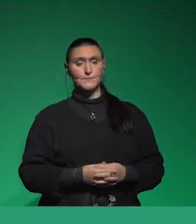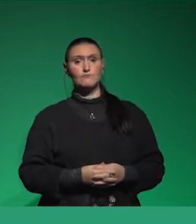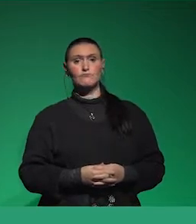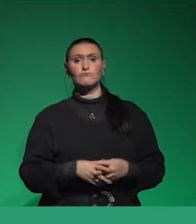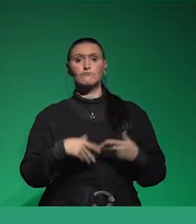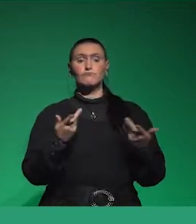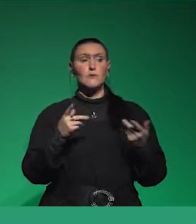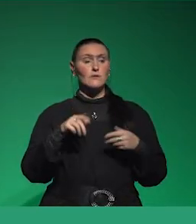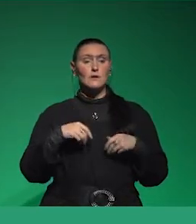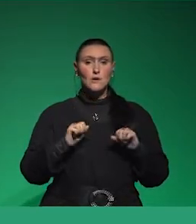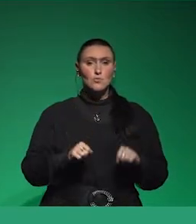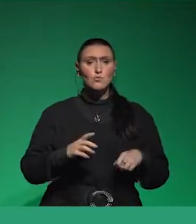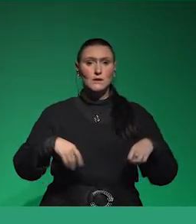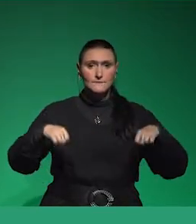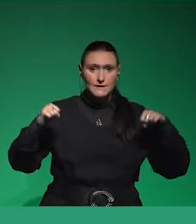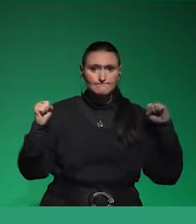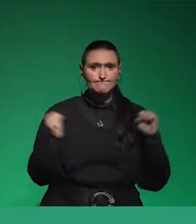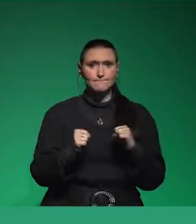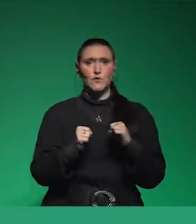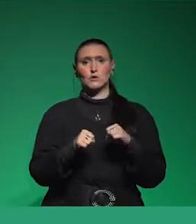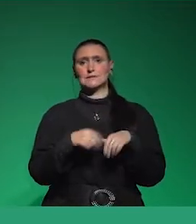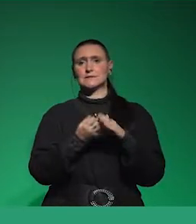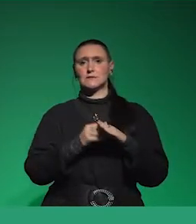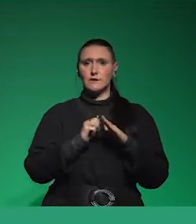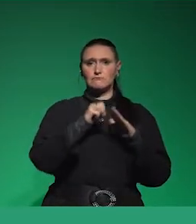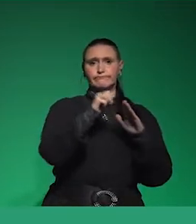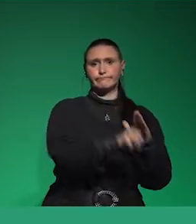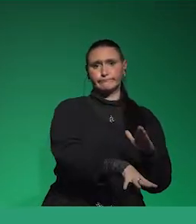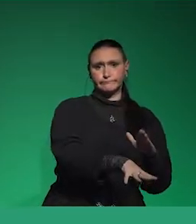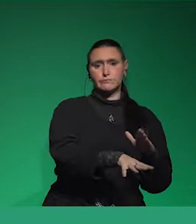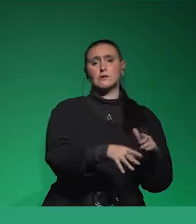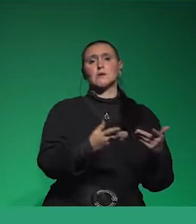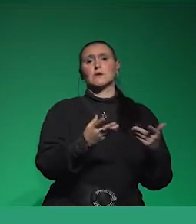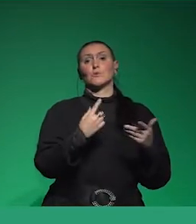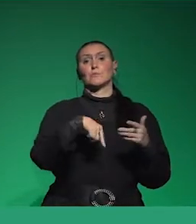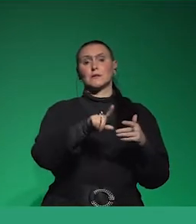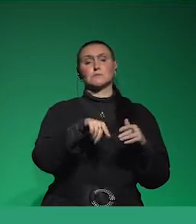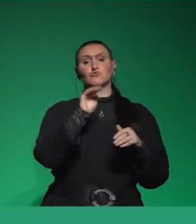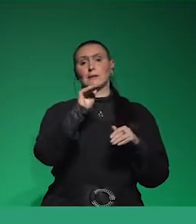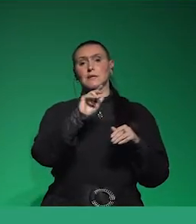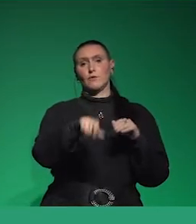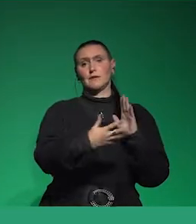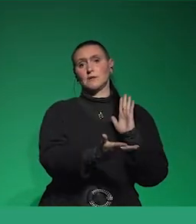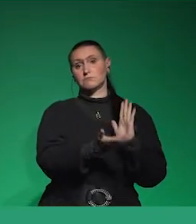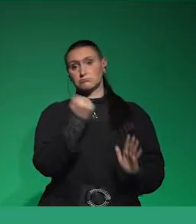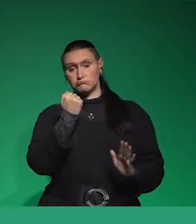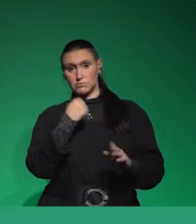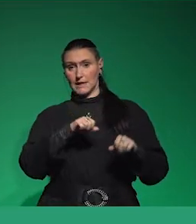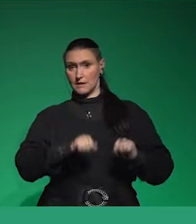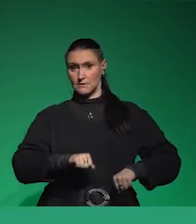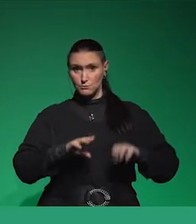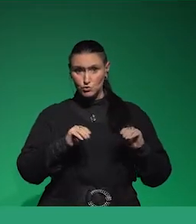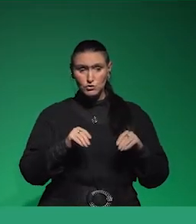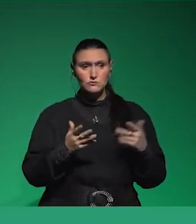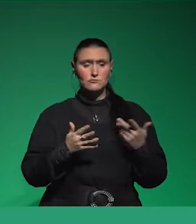einfrieren. Wir können sie dann später heranziehen, um in einigen